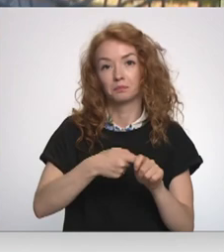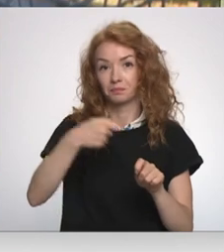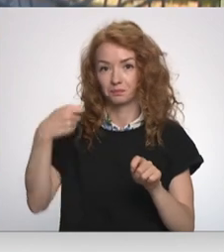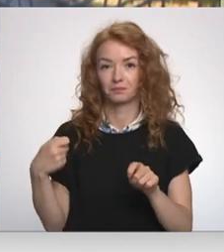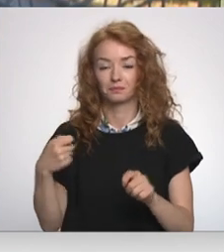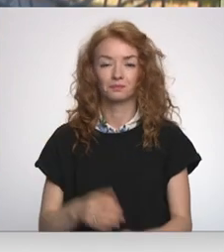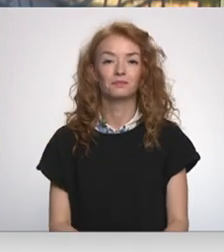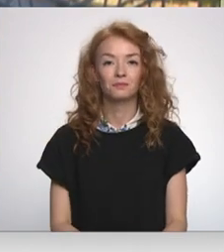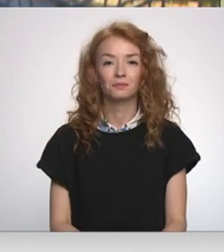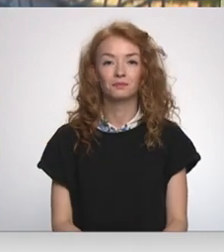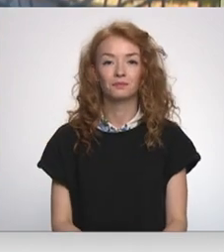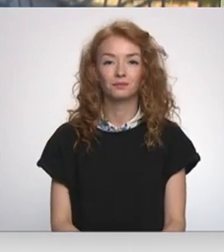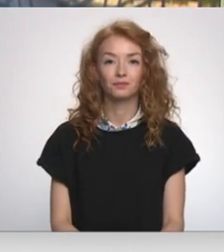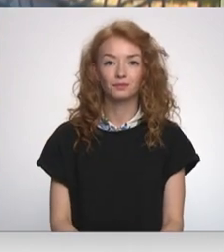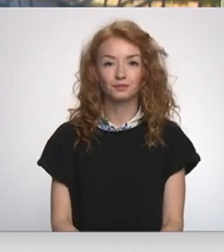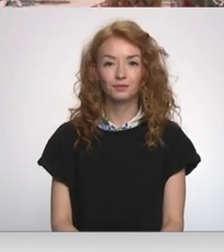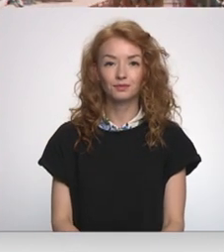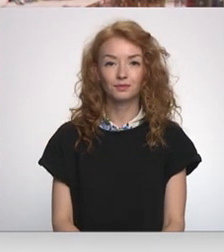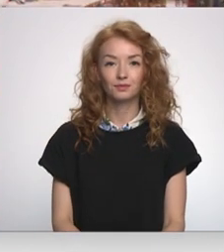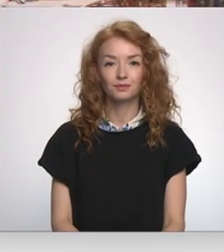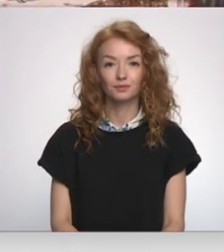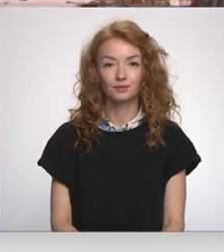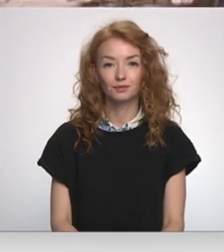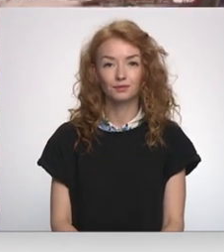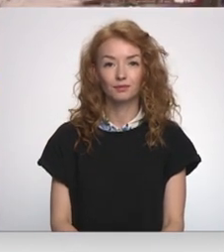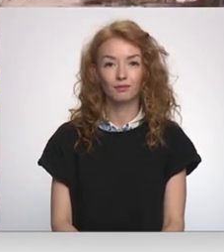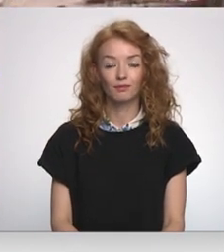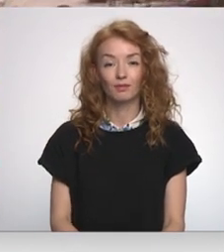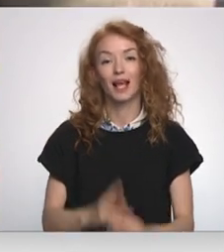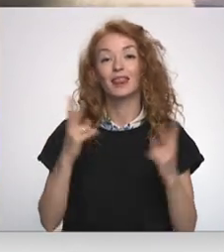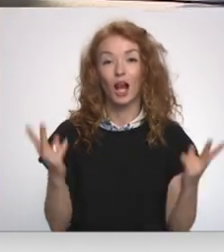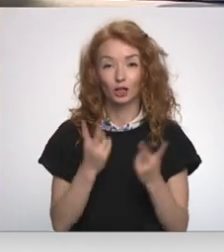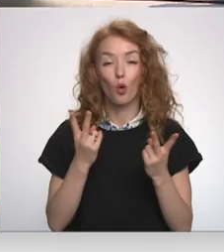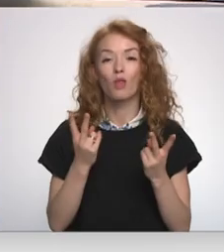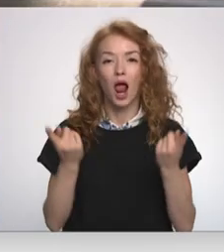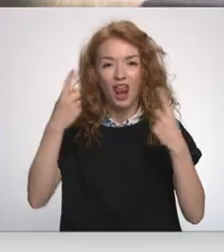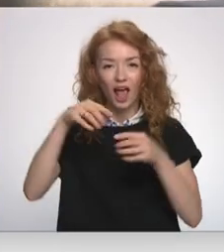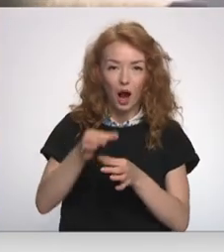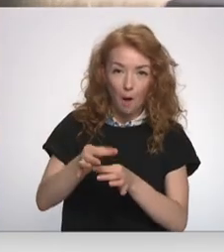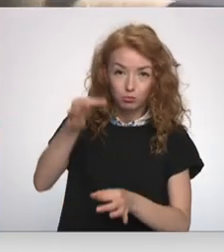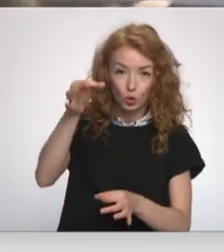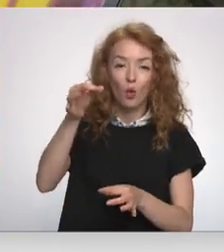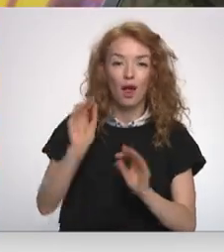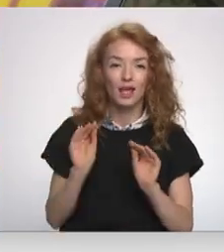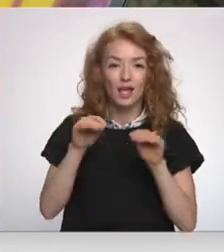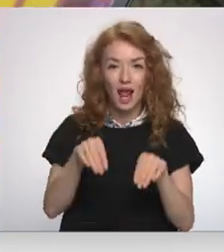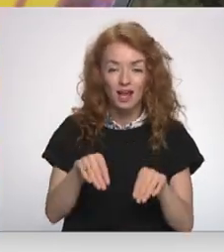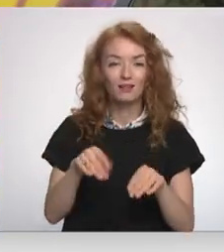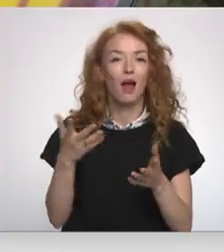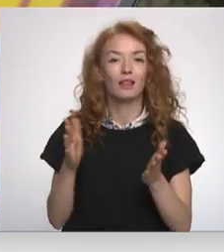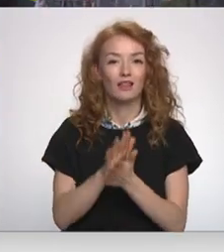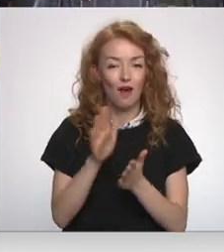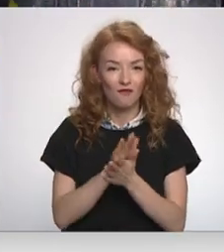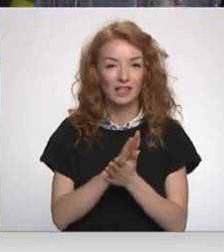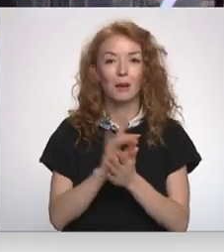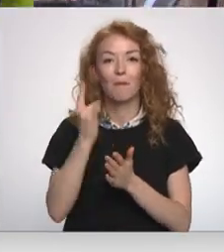Un plašāk stāsta Dāvids Freidenfelds. Kā tradicionāli, laika kapsulā ielikta šodienas avīze, bērnu